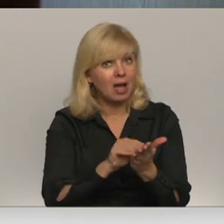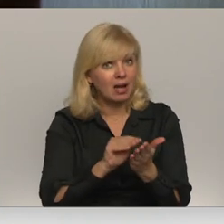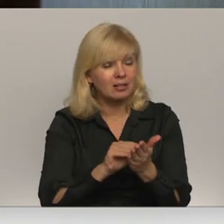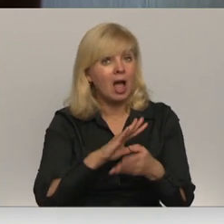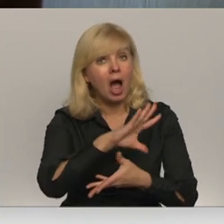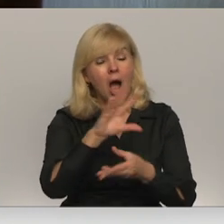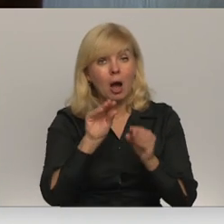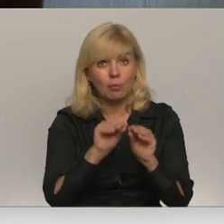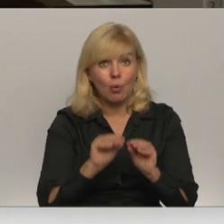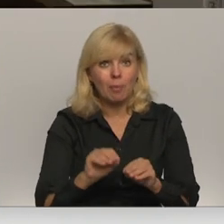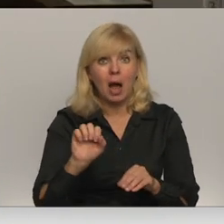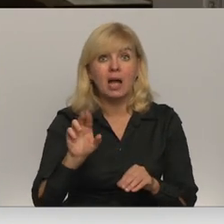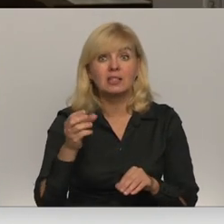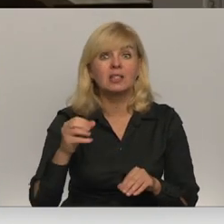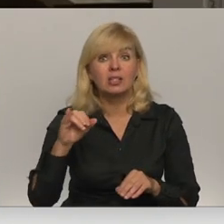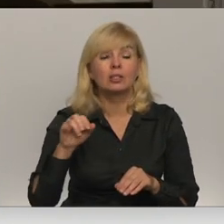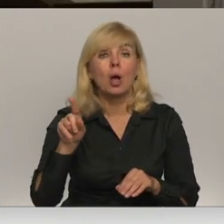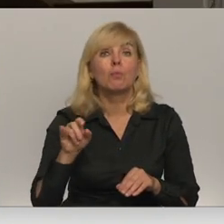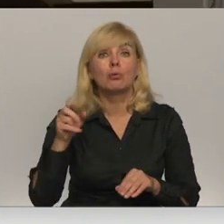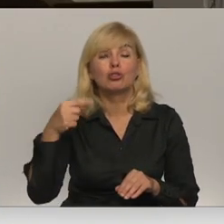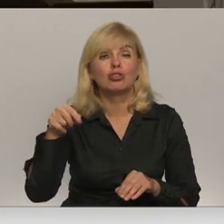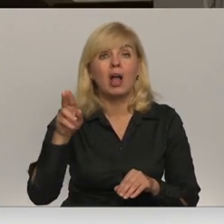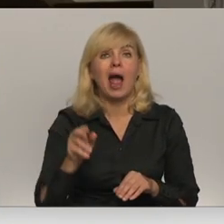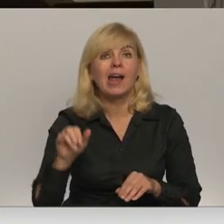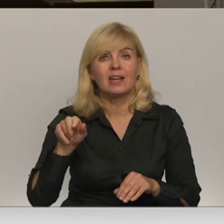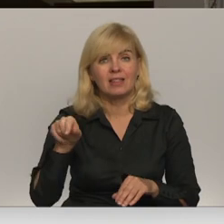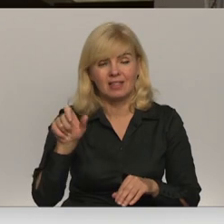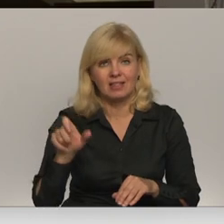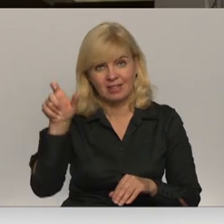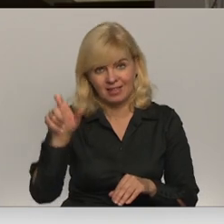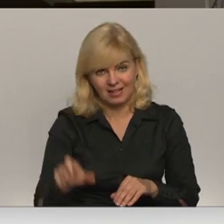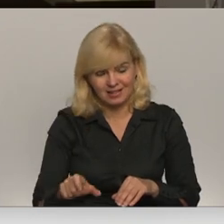apkopojis Ants Lerhs Puškaits. Sandra Leitāne, Andris Pāns, Re